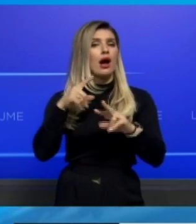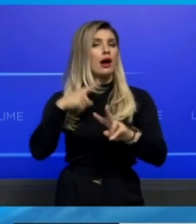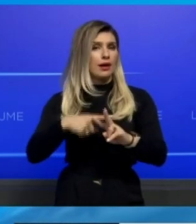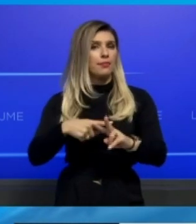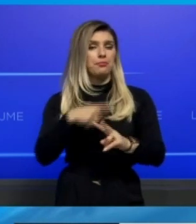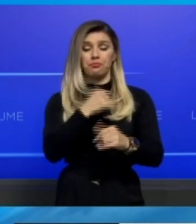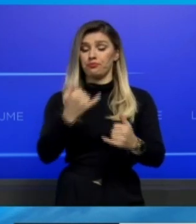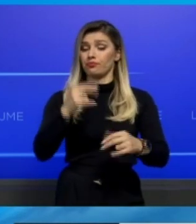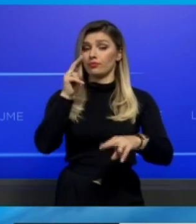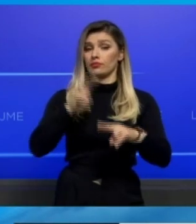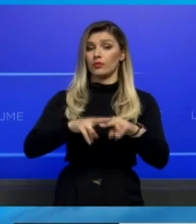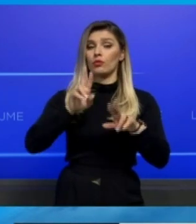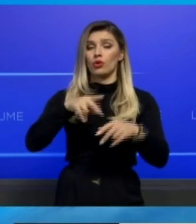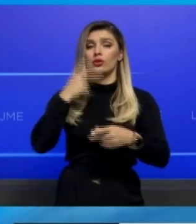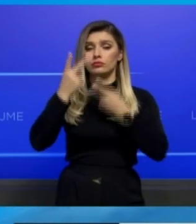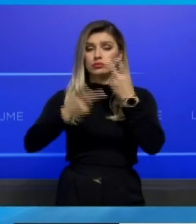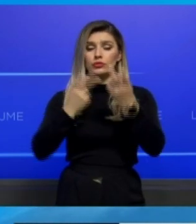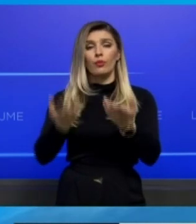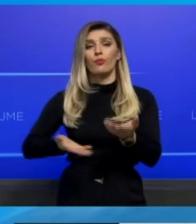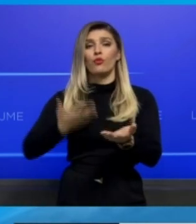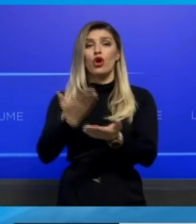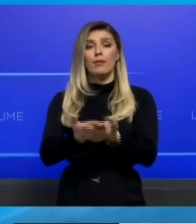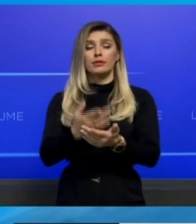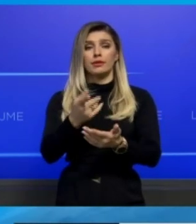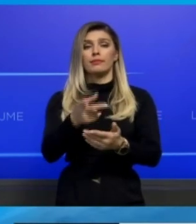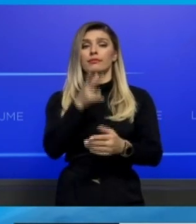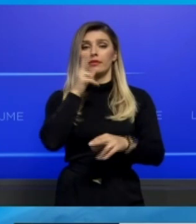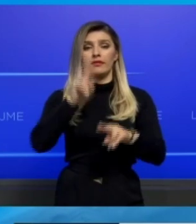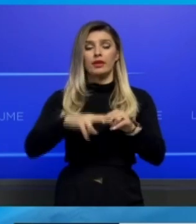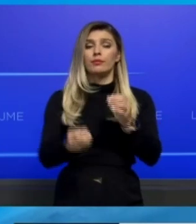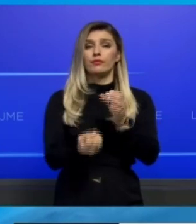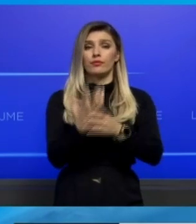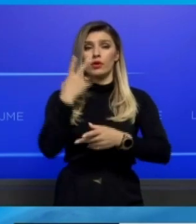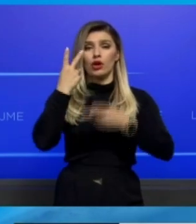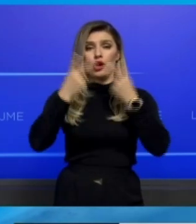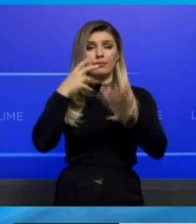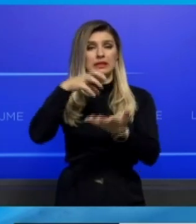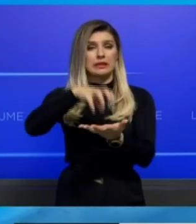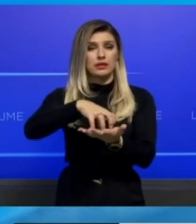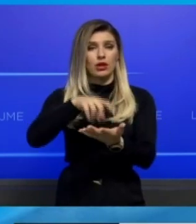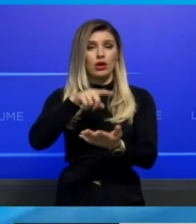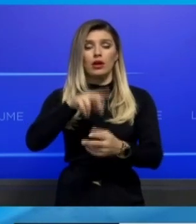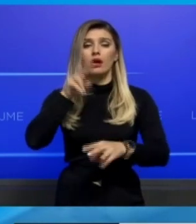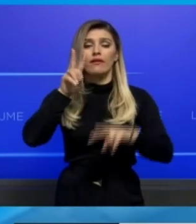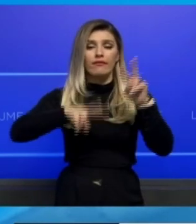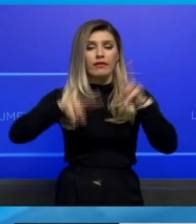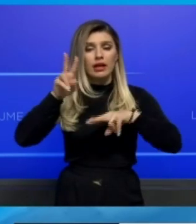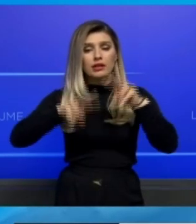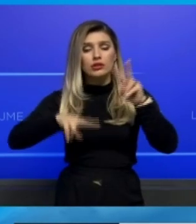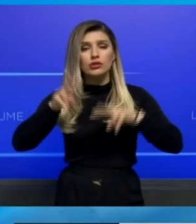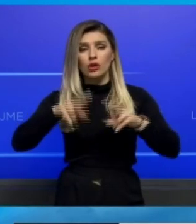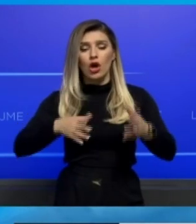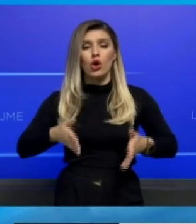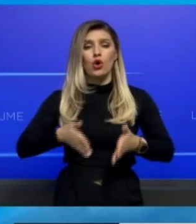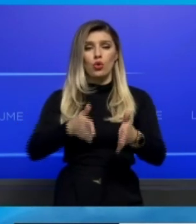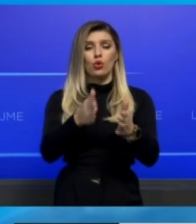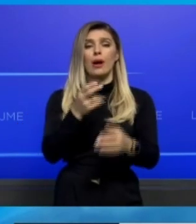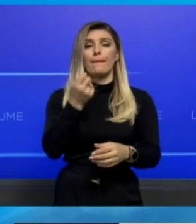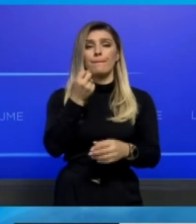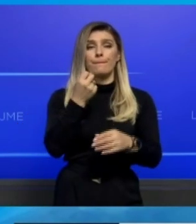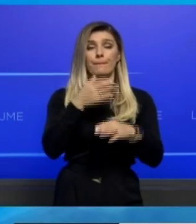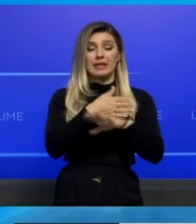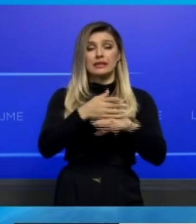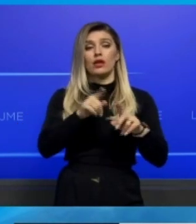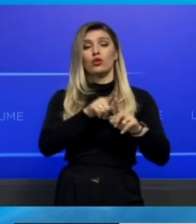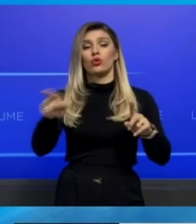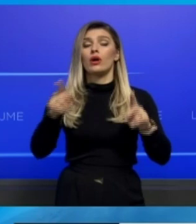ekzekutivi ka miratuar shqyrtimin e propozim vendimit për formimin e komisionit për vlerësimin e fizibilitetit për rrugën Prizren-Tetov.